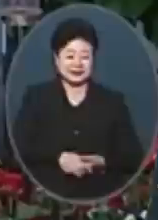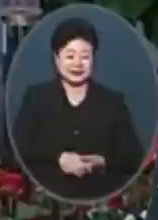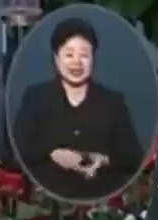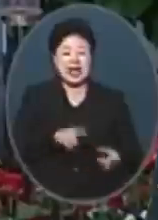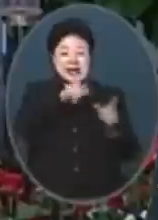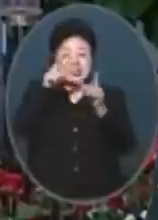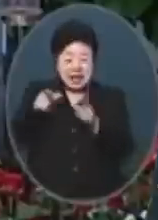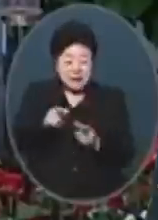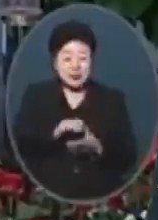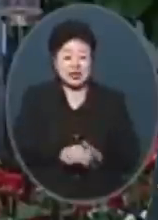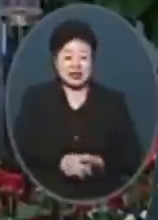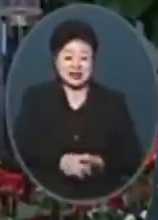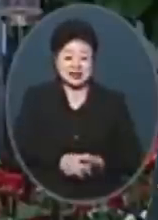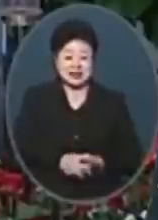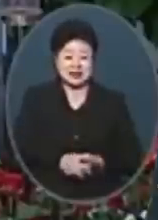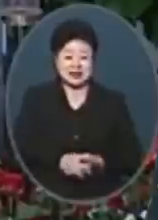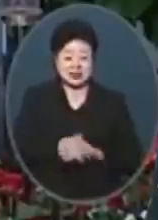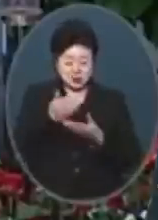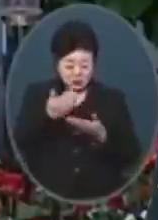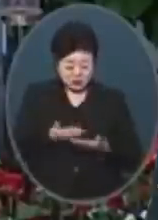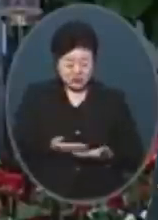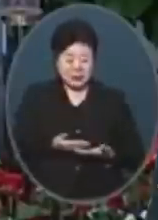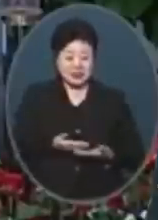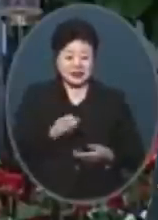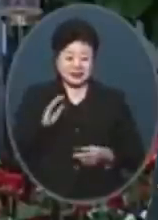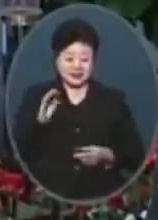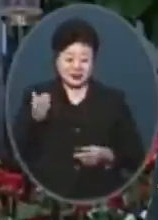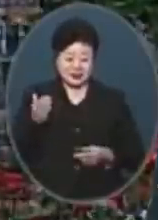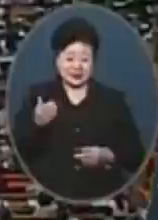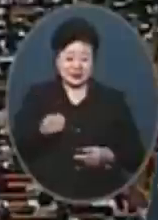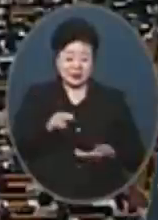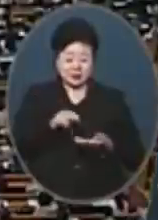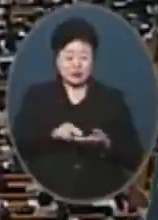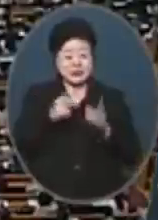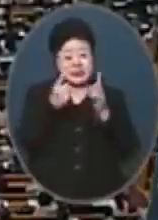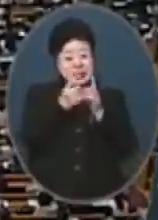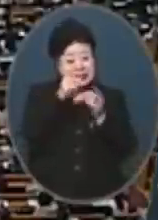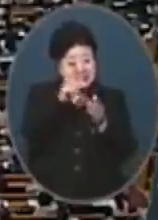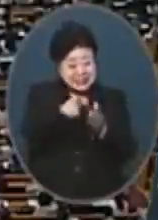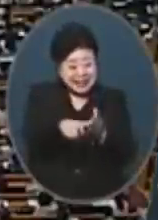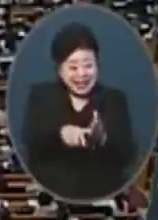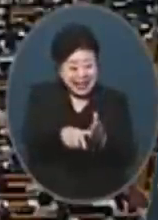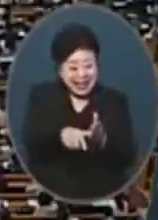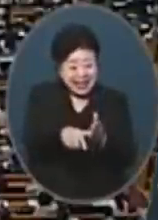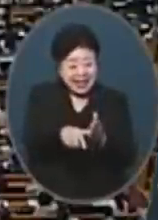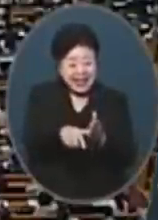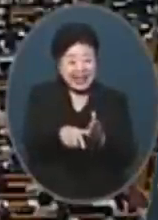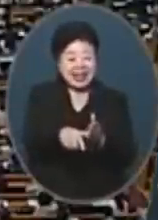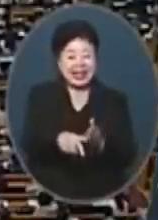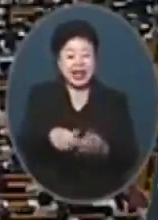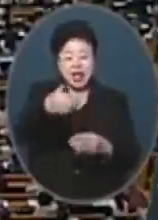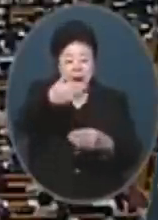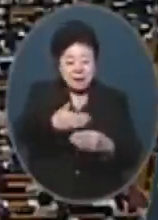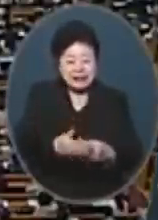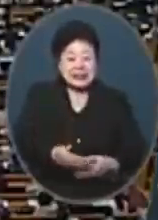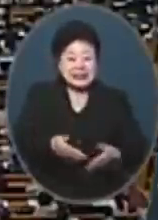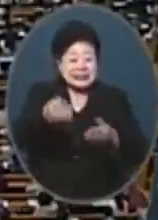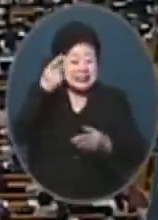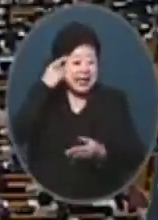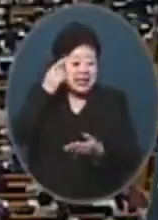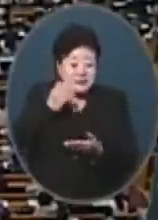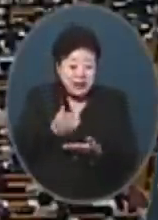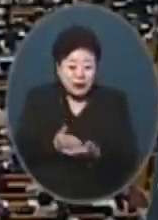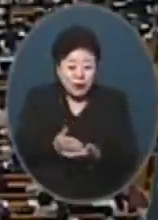삶의 길이 열립니다. 문제를 만났을 때 막다른 길이라고 생각하지 마십시오.